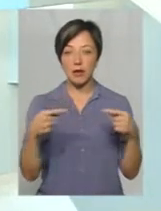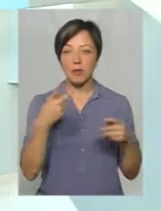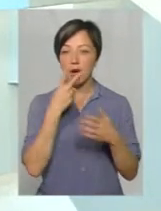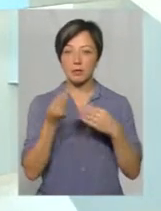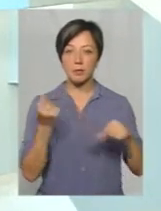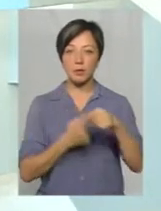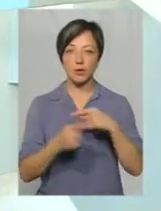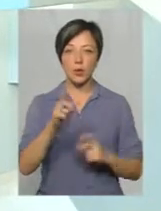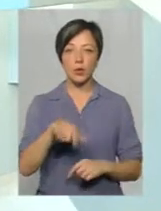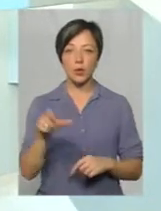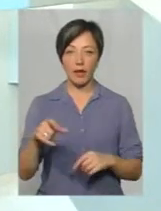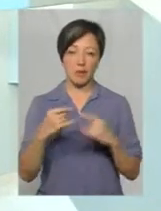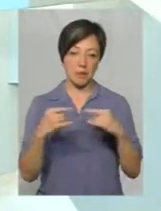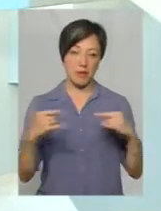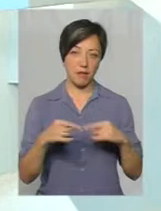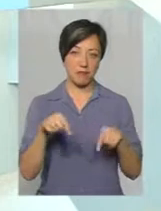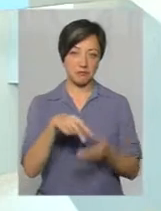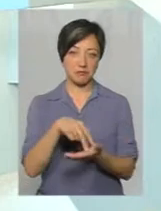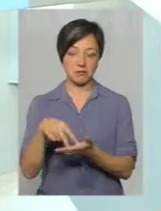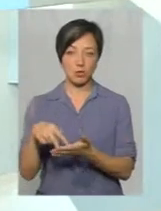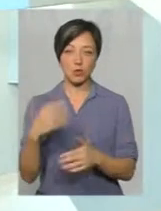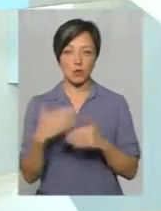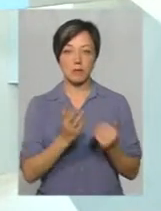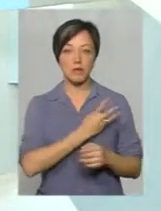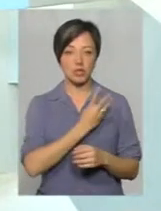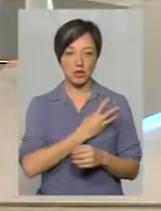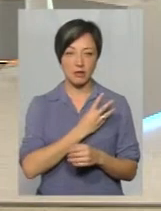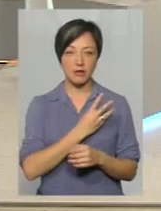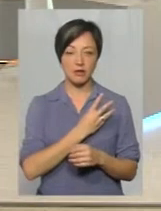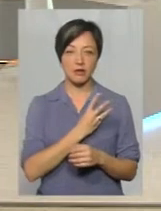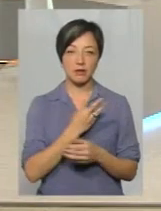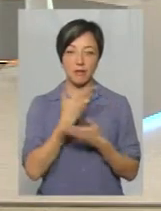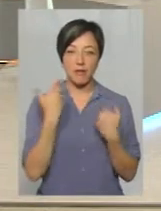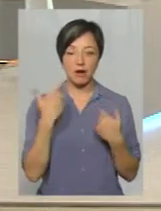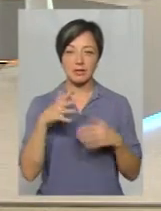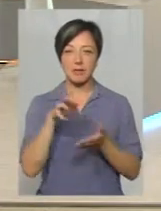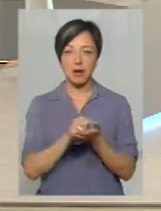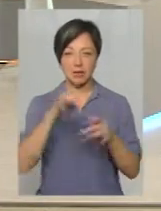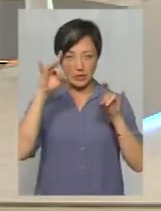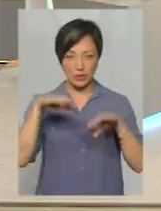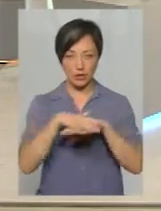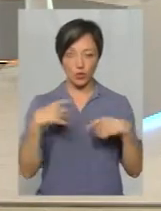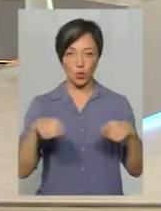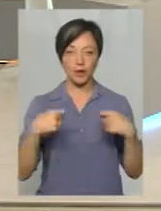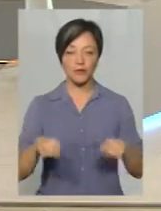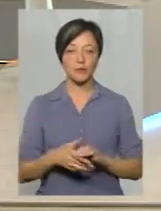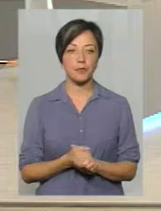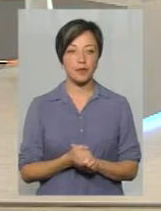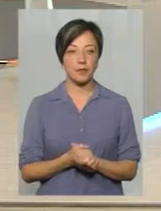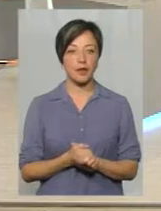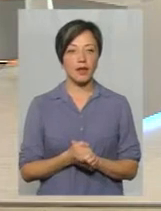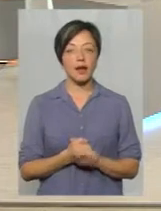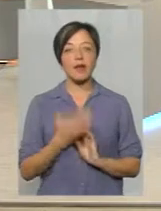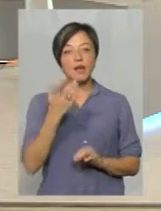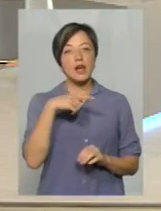підприємців, тих людей вже на прилавках. Тобто в них вже бажання, як таке, відпало займатися стихійною торгівлею. От згадала, ви казали,